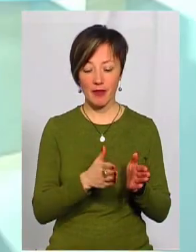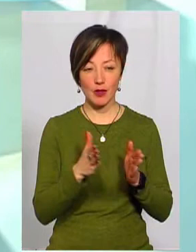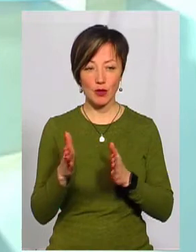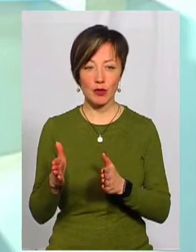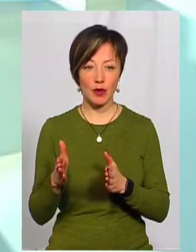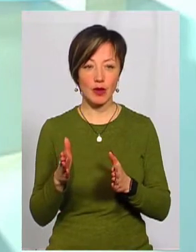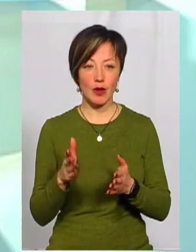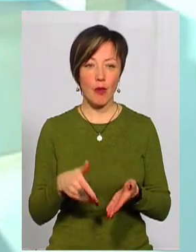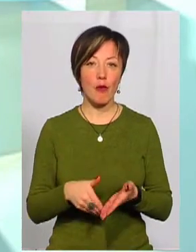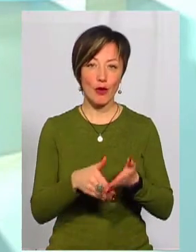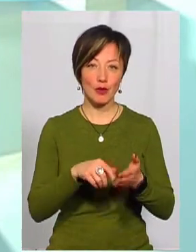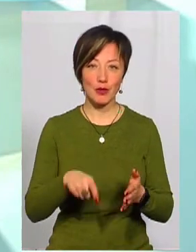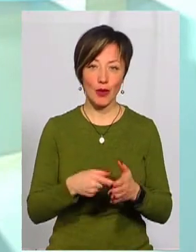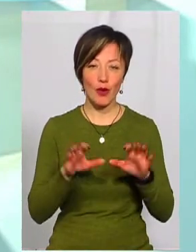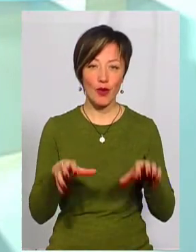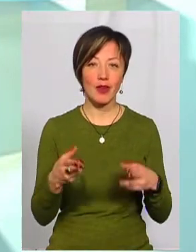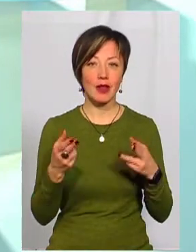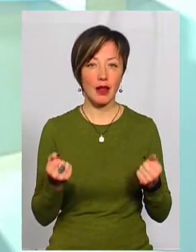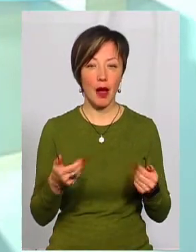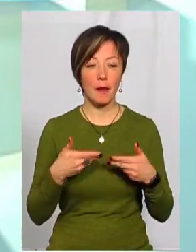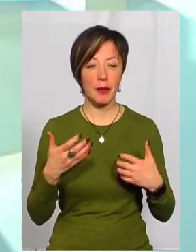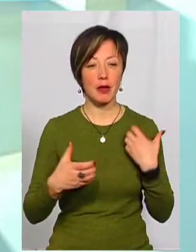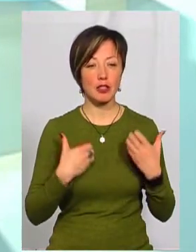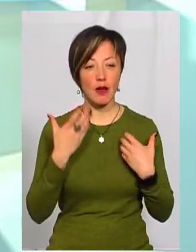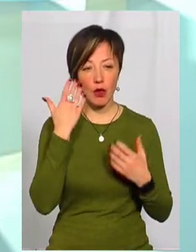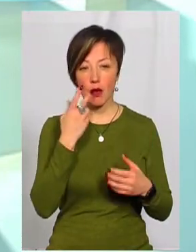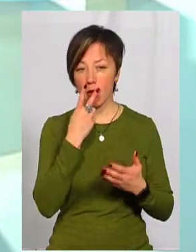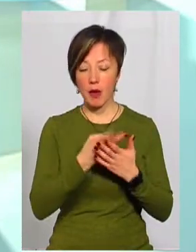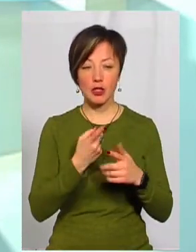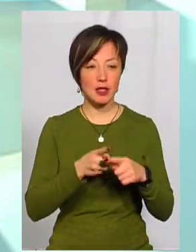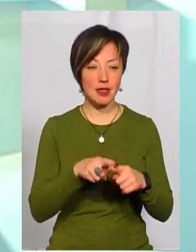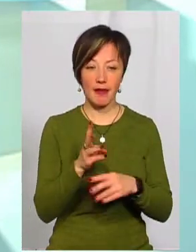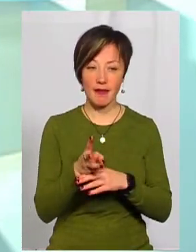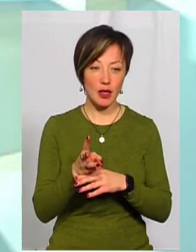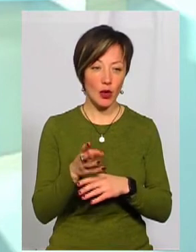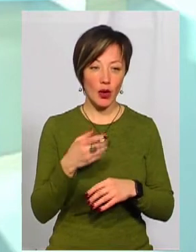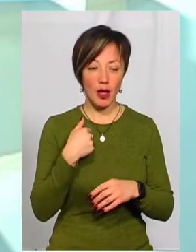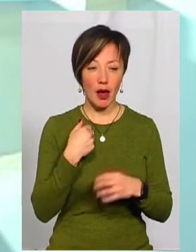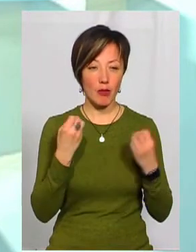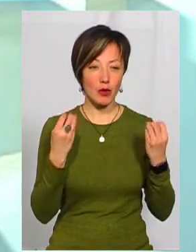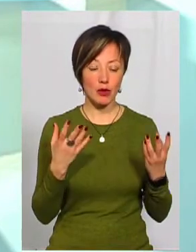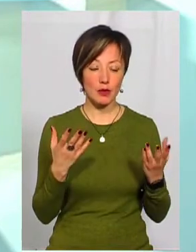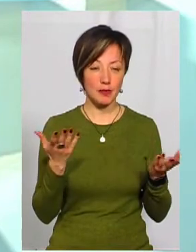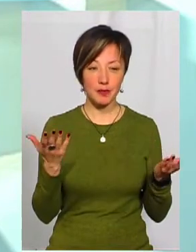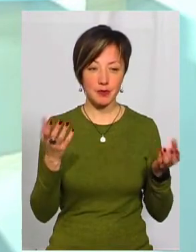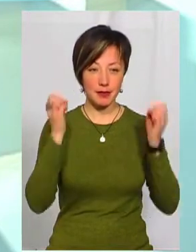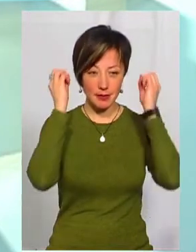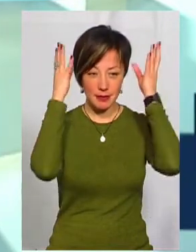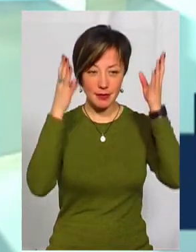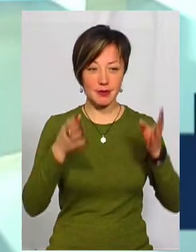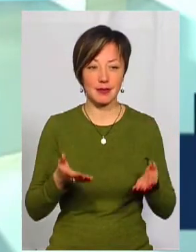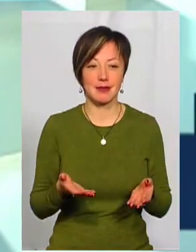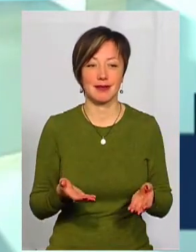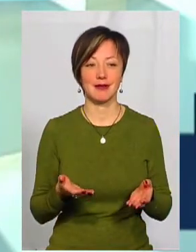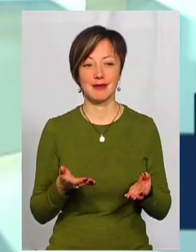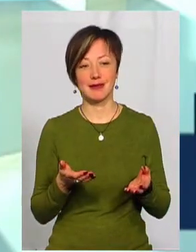якийсь, може, і поштовх, і для міського голови. Да, ми переживали, коли побачили це відео, я просто, в мене, напевно, волосся дибом